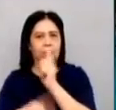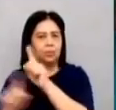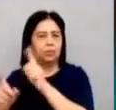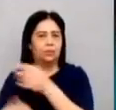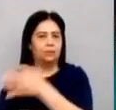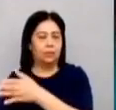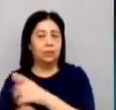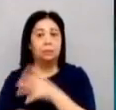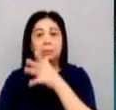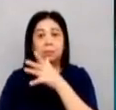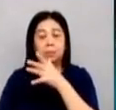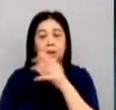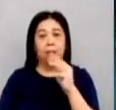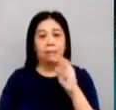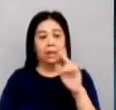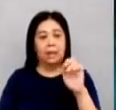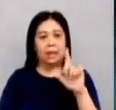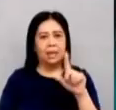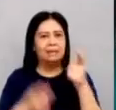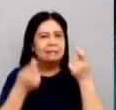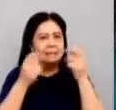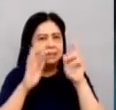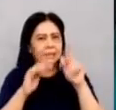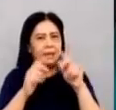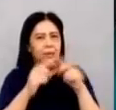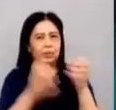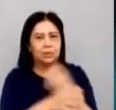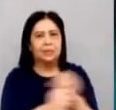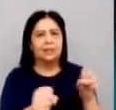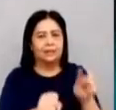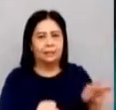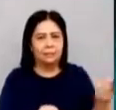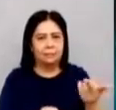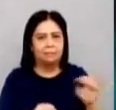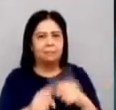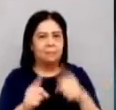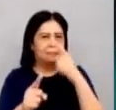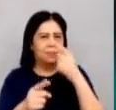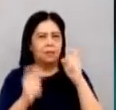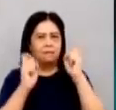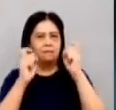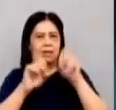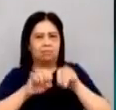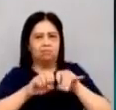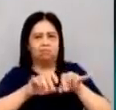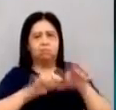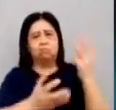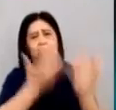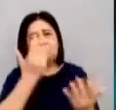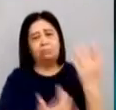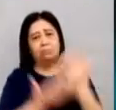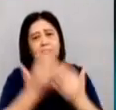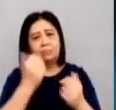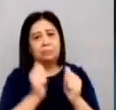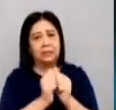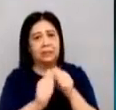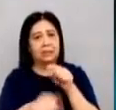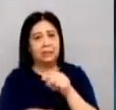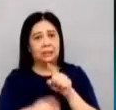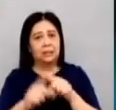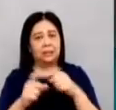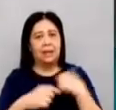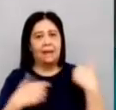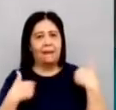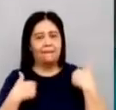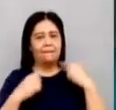Micaela, sinubukan pa raw silang iligtas. Pero dahil sa mabilis na pagkalat ng apoy, maging siya ay nagtamo ng sunog sa